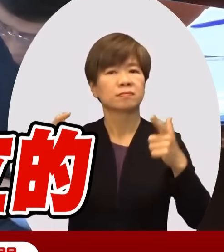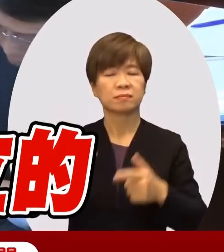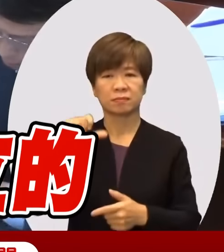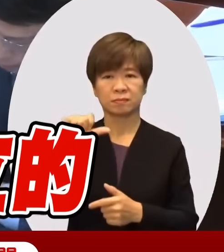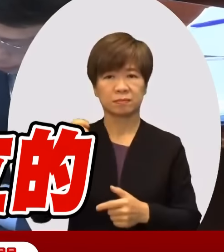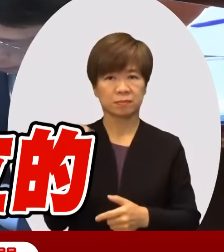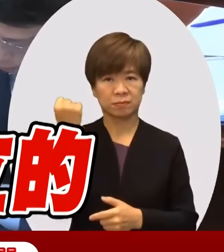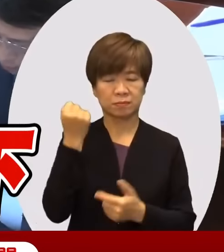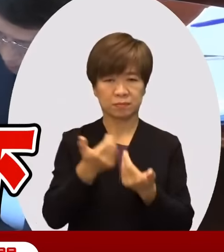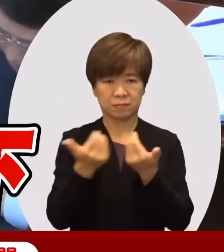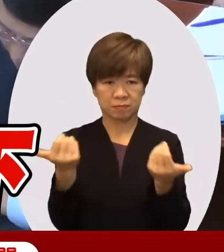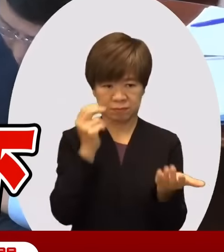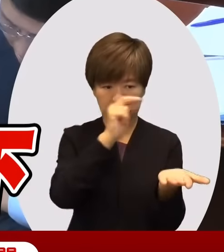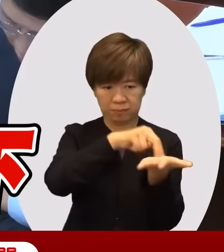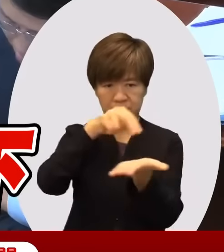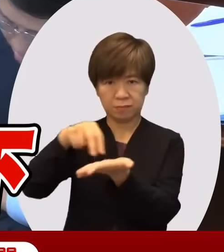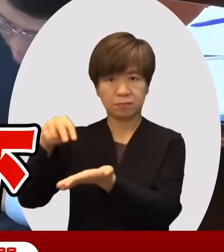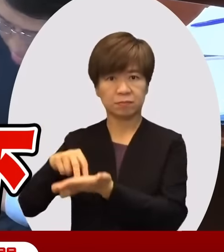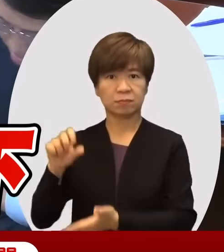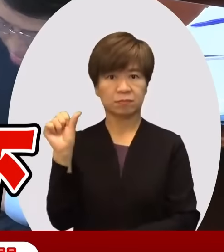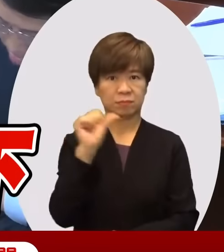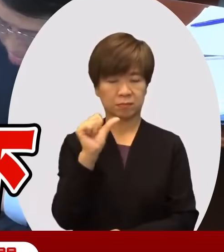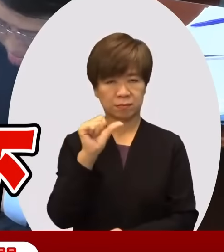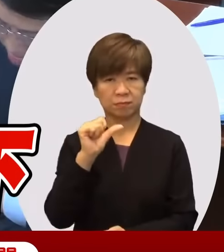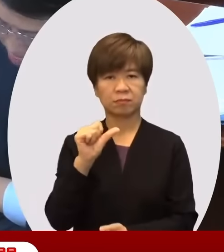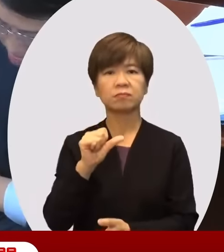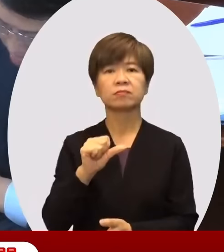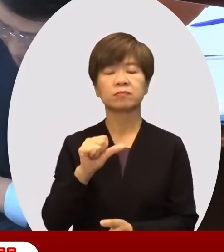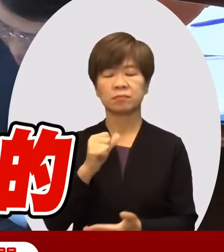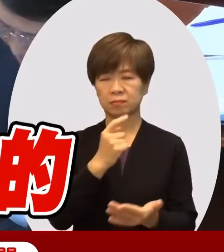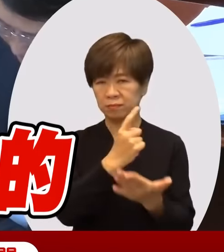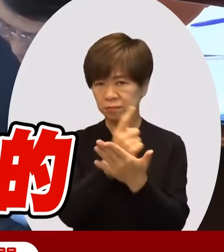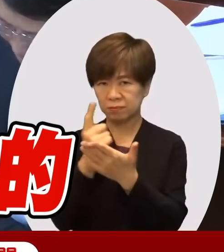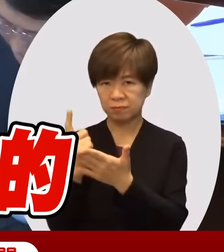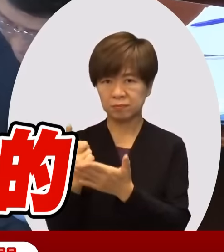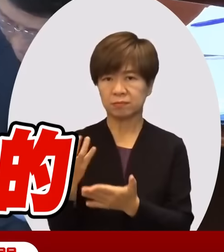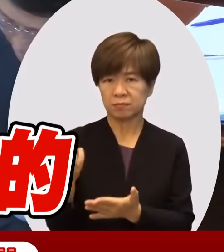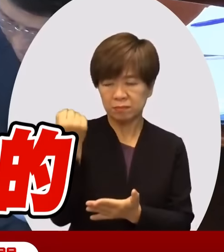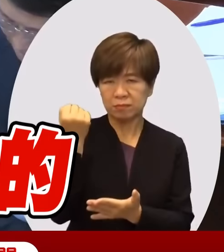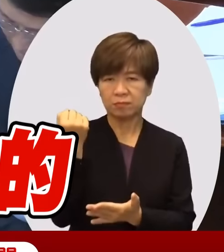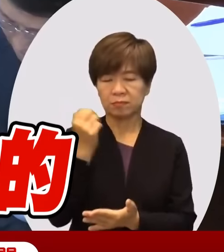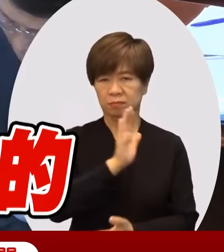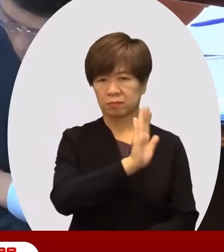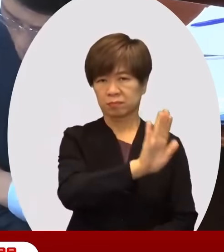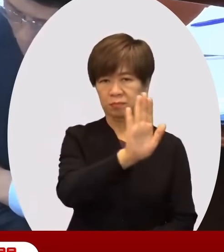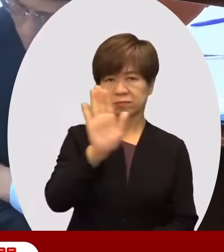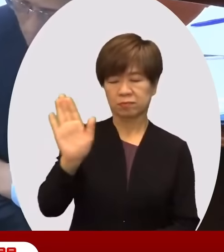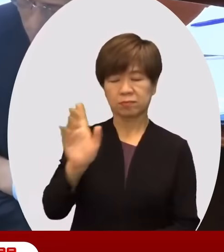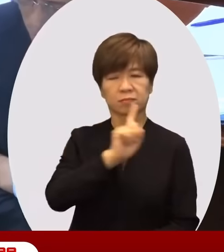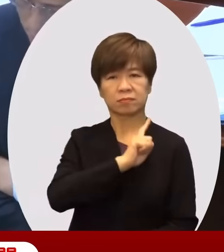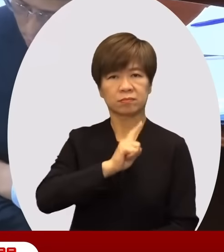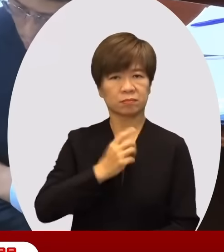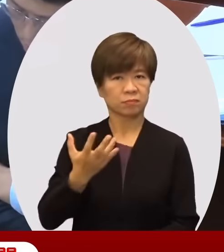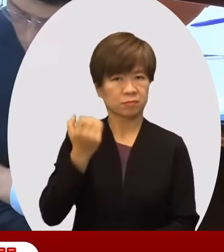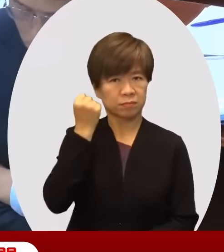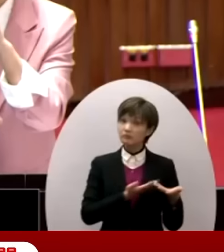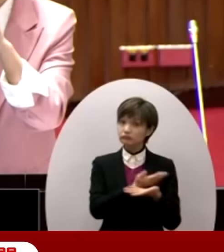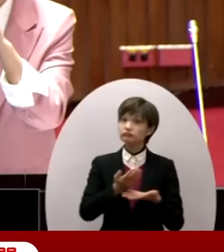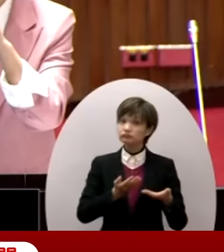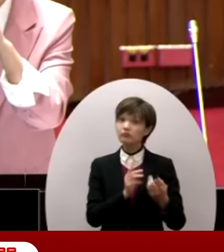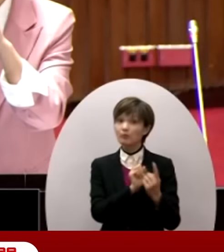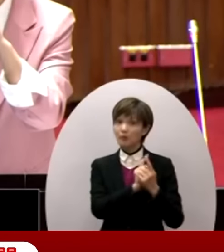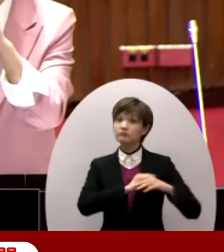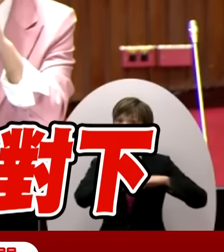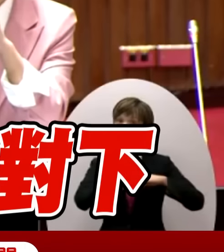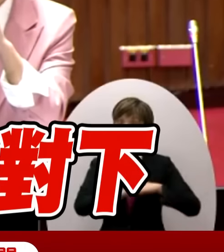权分立的这个制度底下，哈，每个权力它都有它自己的权力的核心。 请